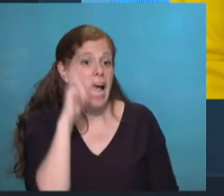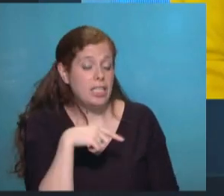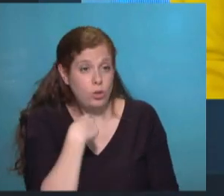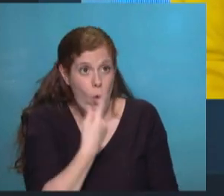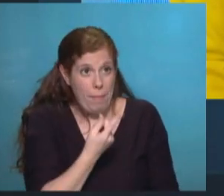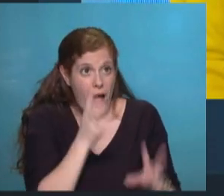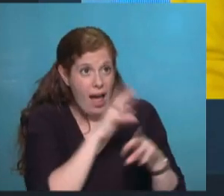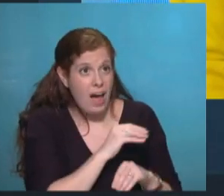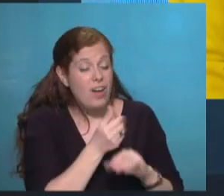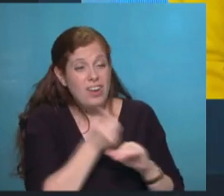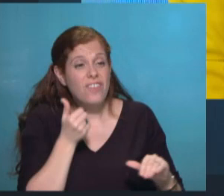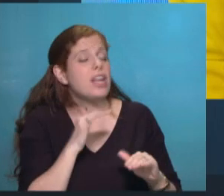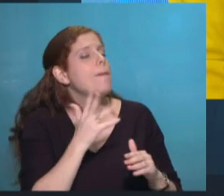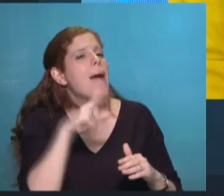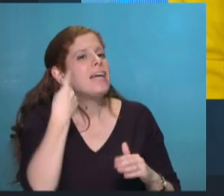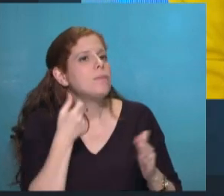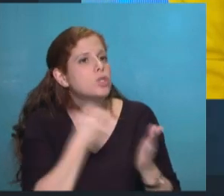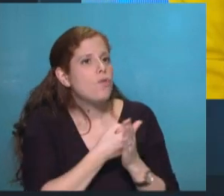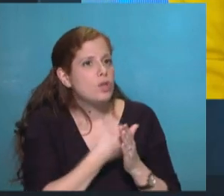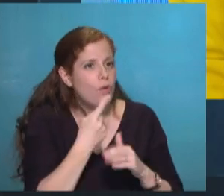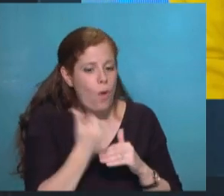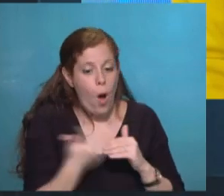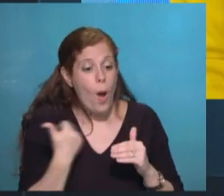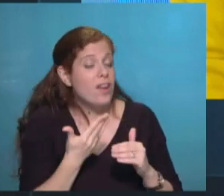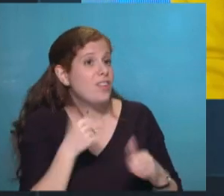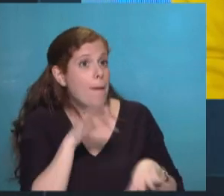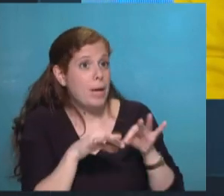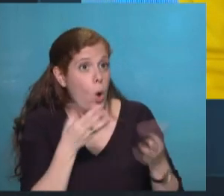למה שצפוי בסוף השבוע האחרון לפני הבחירות.